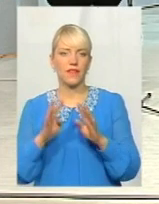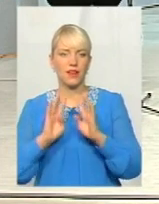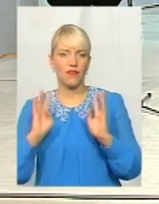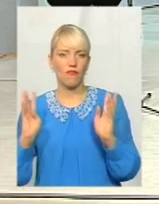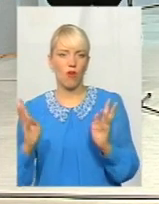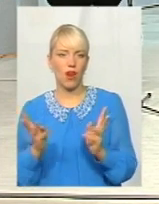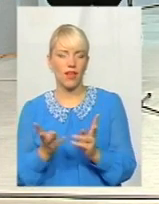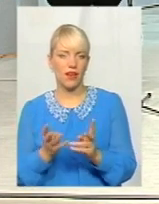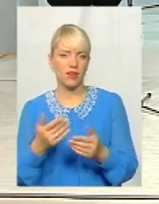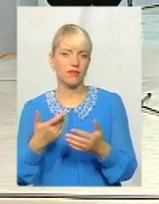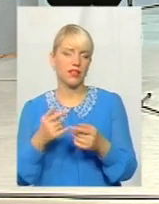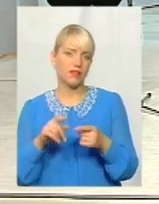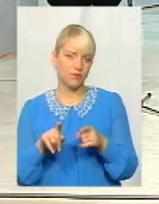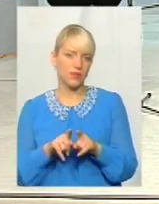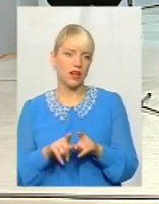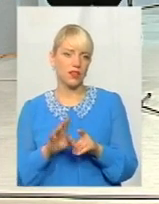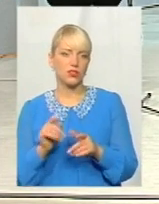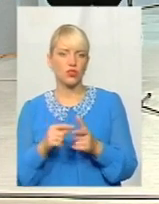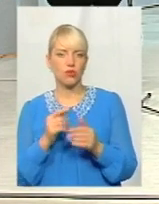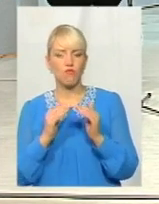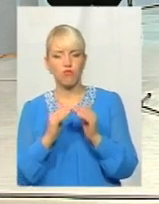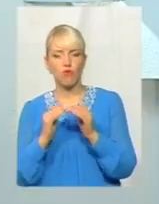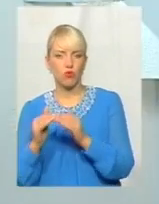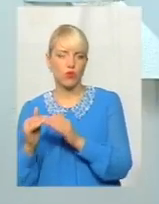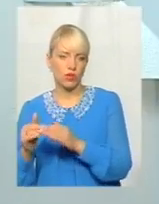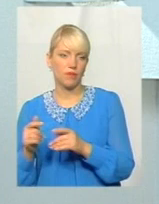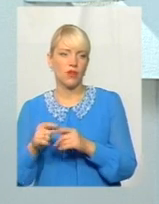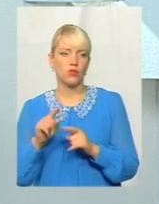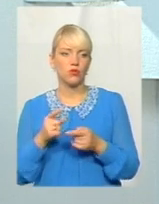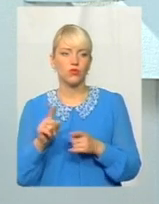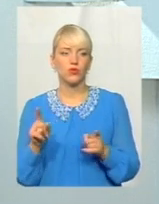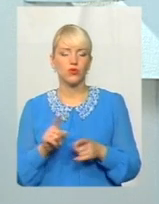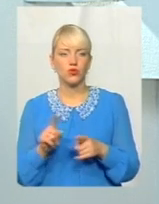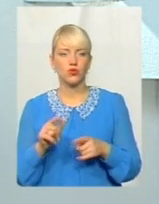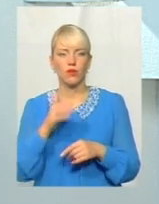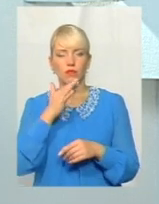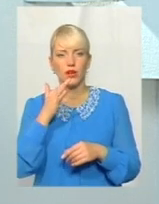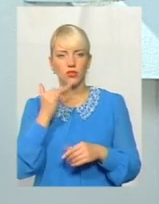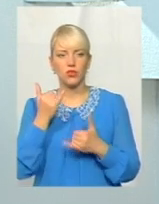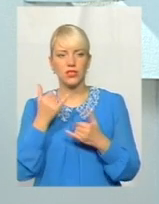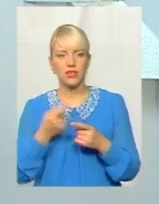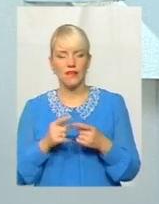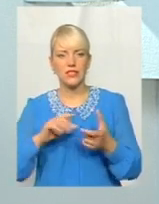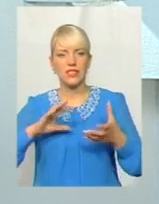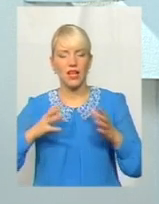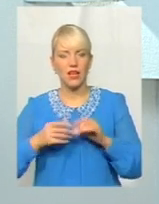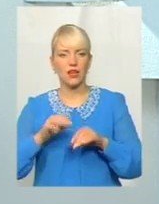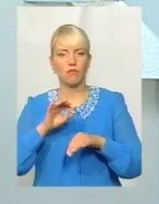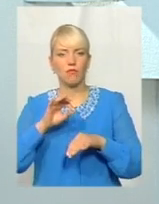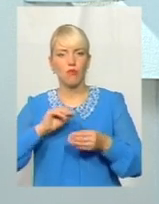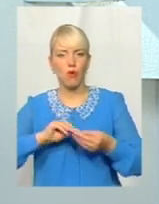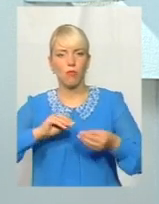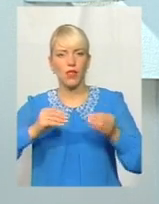вольєрів, так, чи там будок якихось. Тому що багато, взагалі це теж велика проблема. Якщо